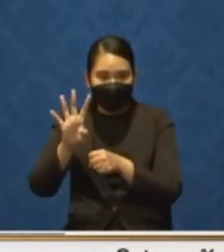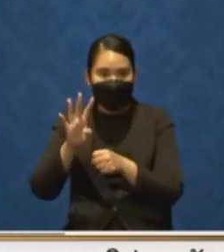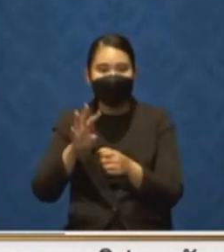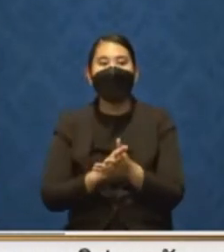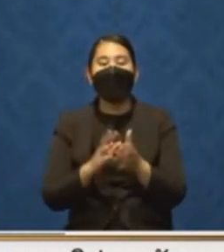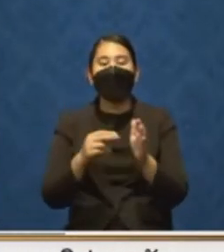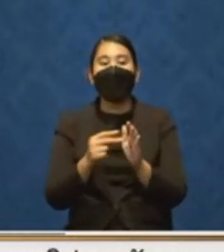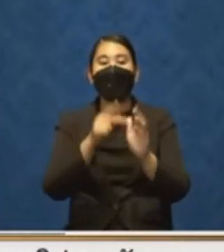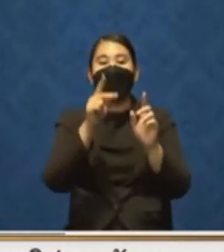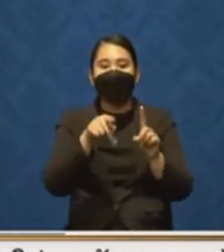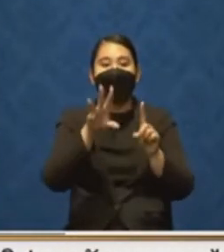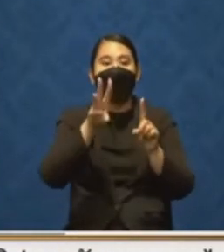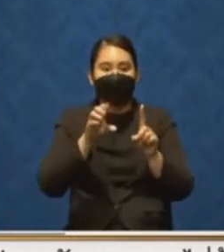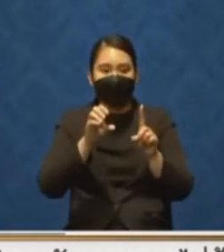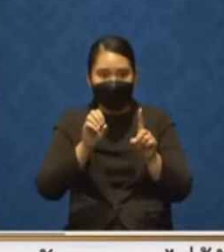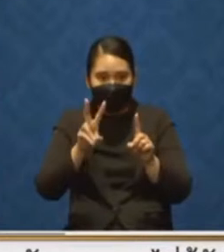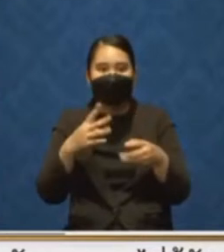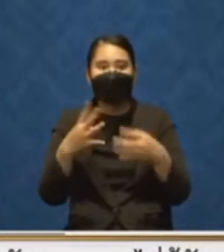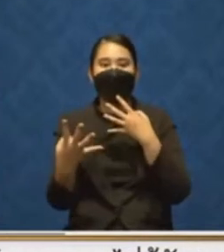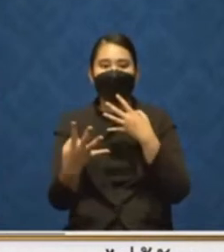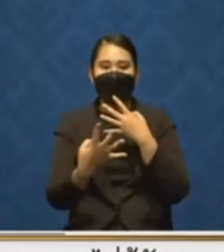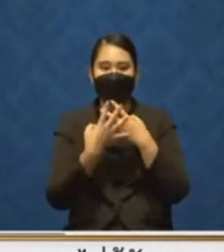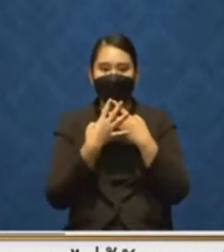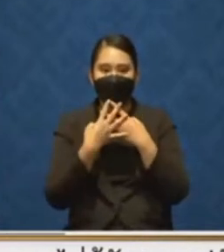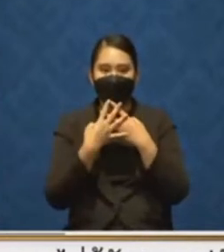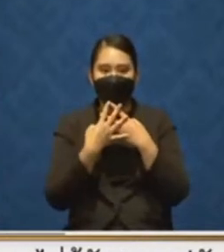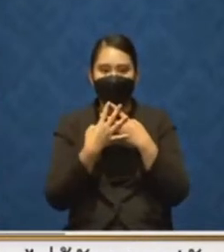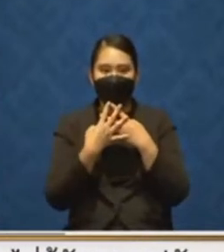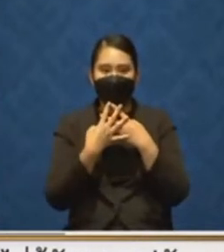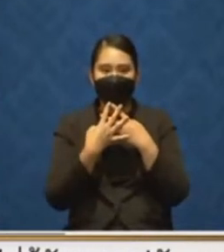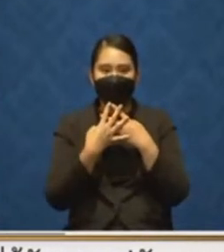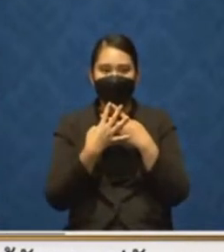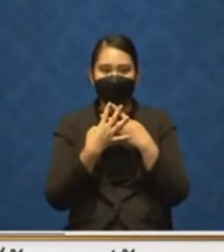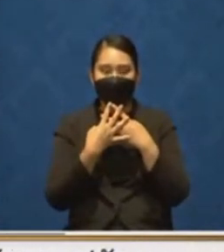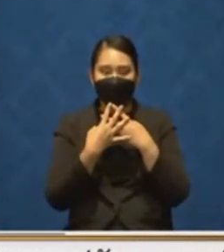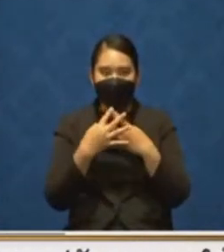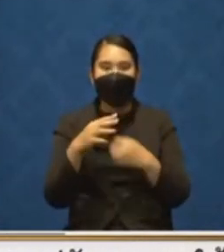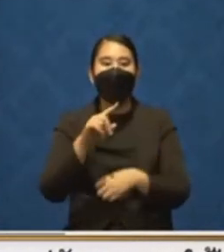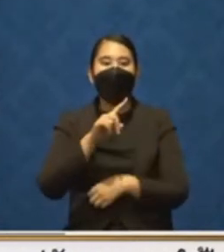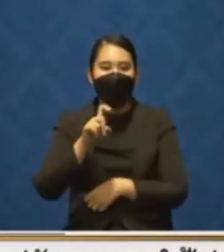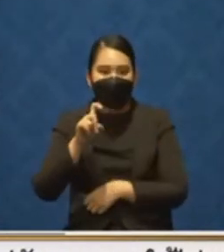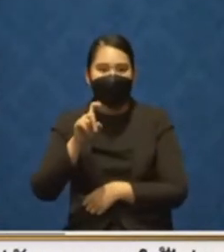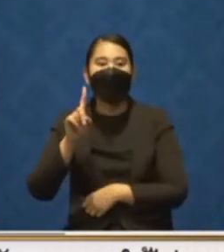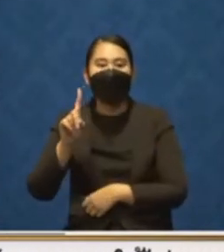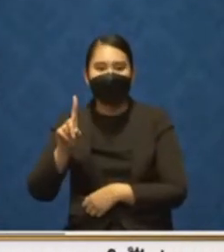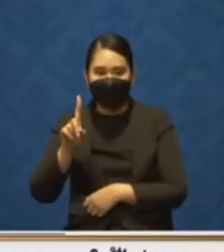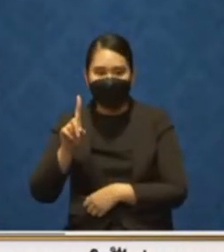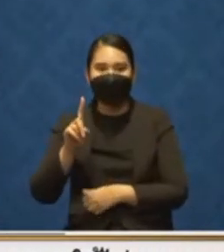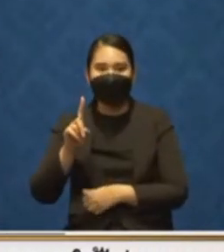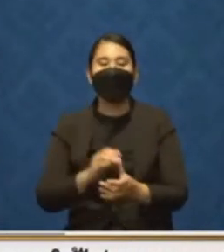จำคุก101คดีครับอ่า